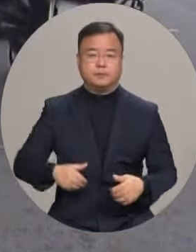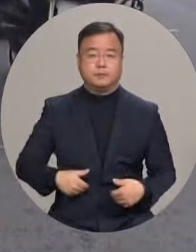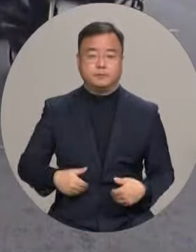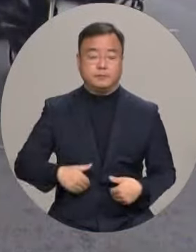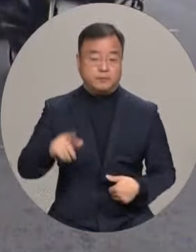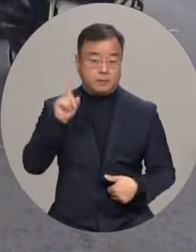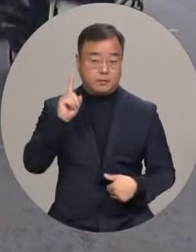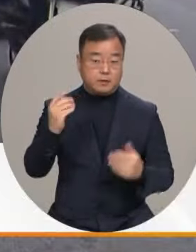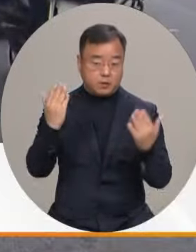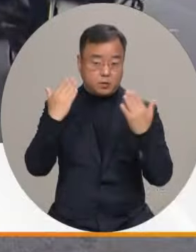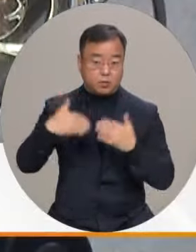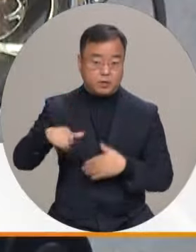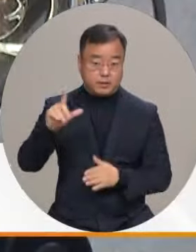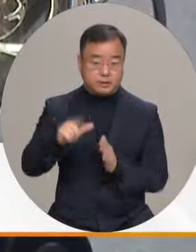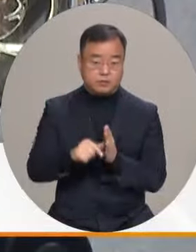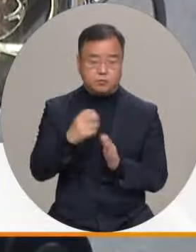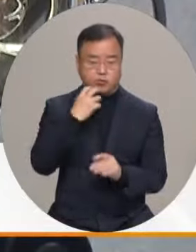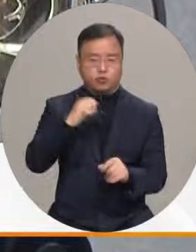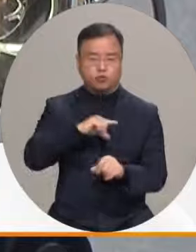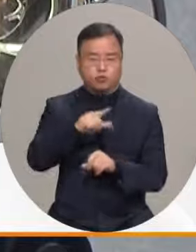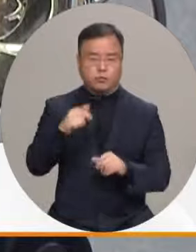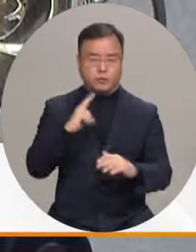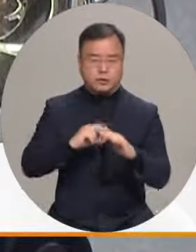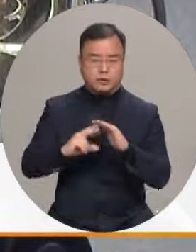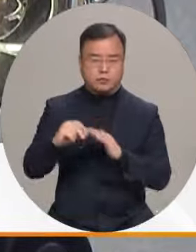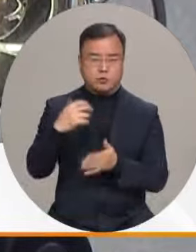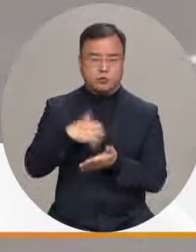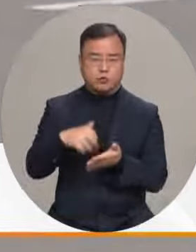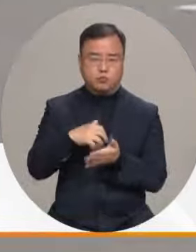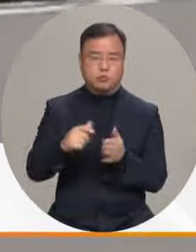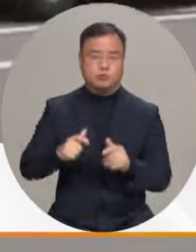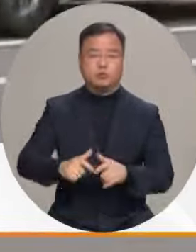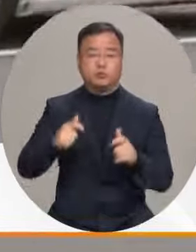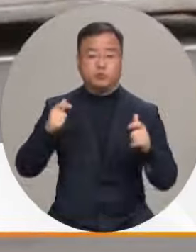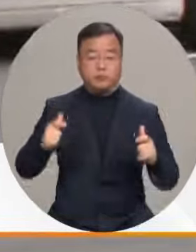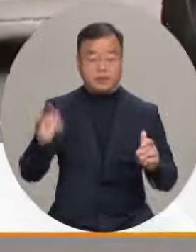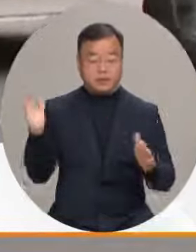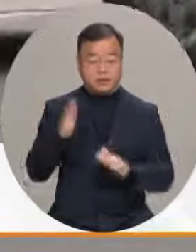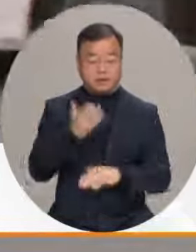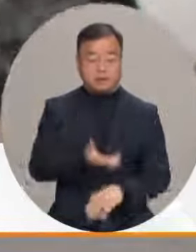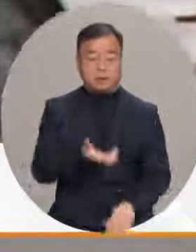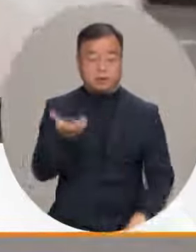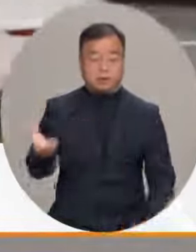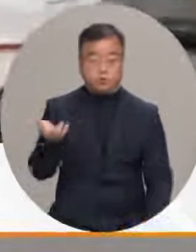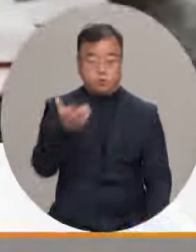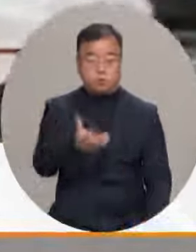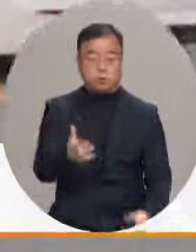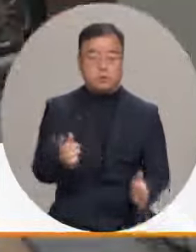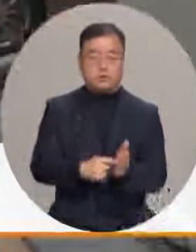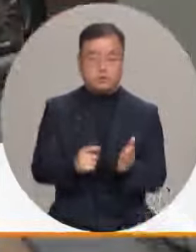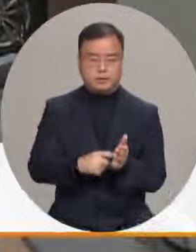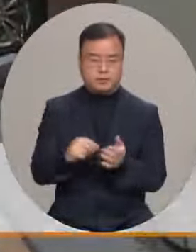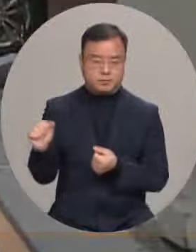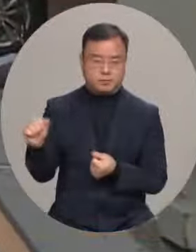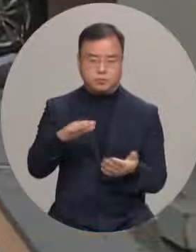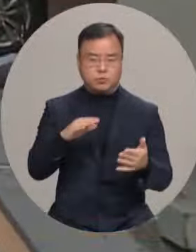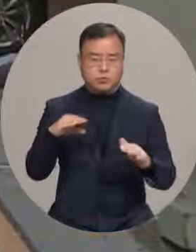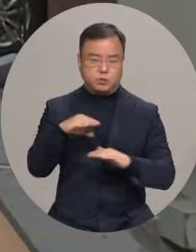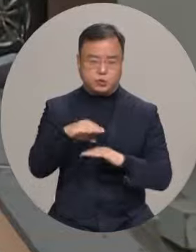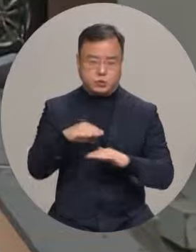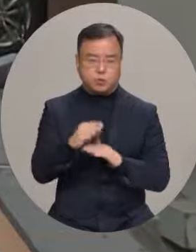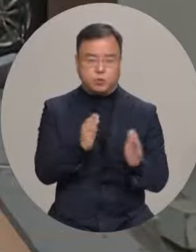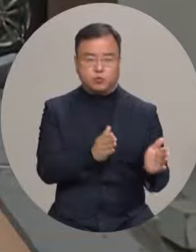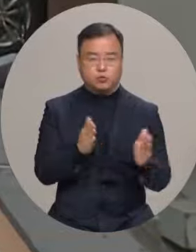내일은 등교 시간대에 수도권 지하철 운행 대수를 늘리고 수험생의 이동 경로에 비상 수송 차량을 배치하게 됩니다